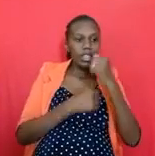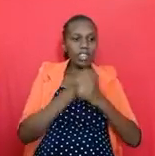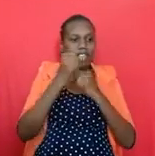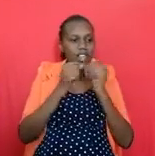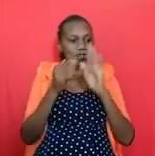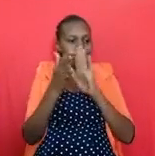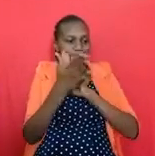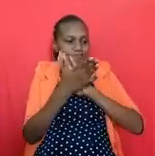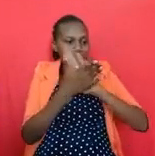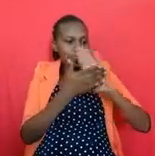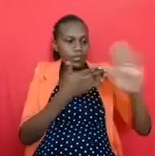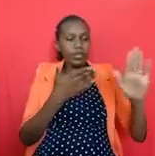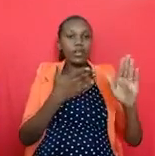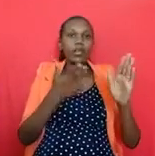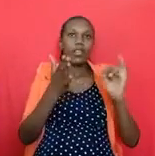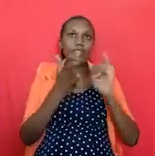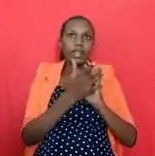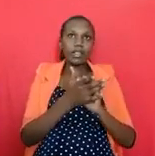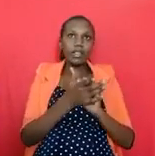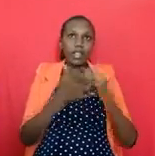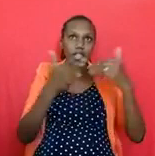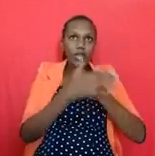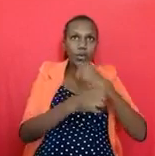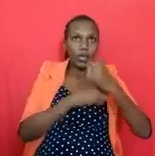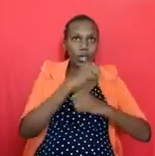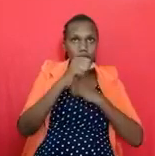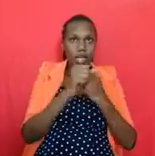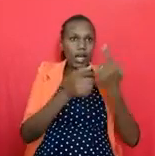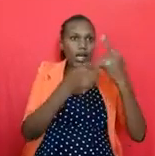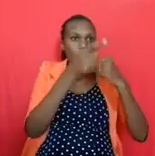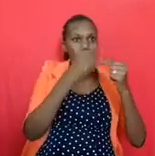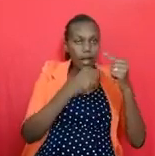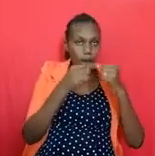ukihituka nigetha mwaka ungi uke